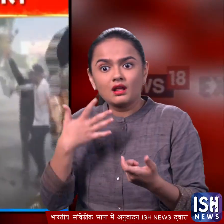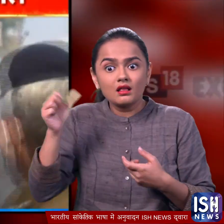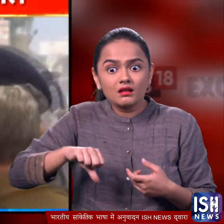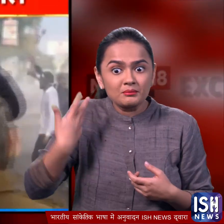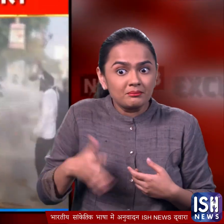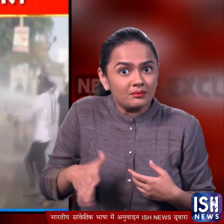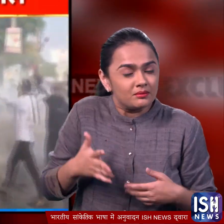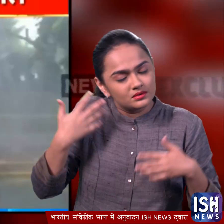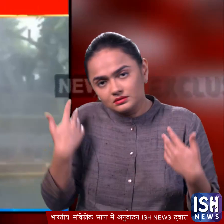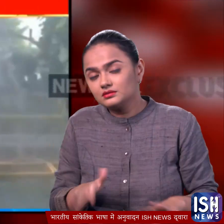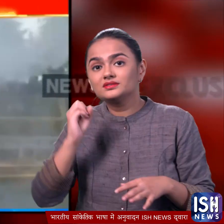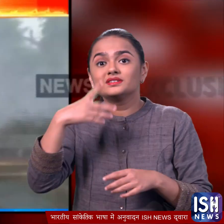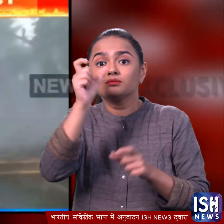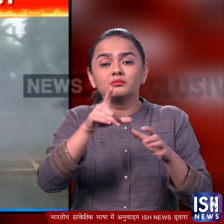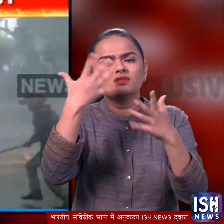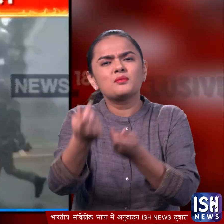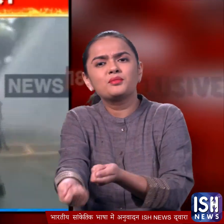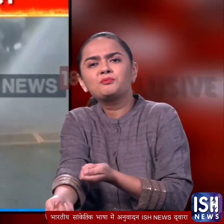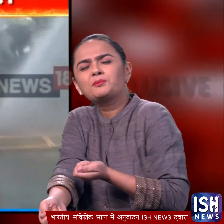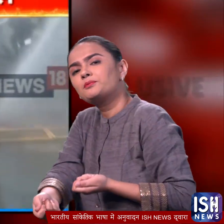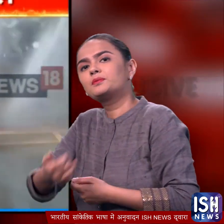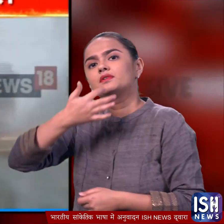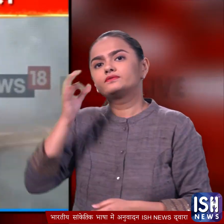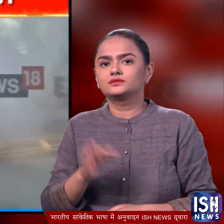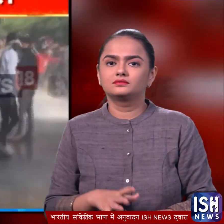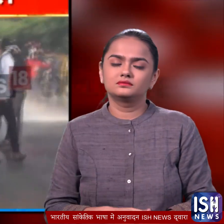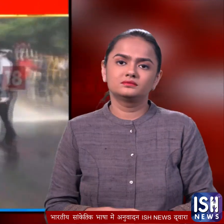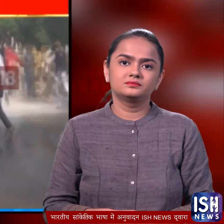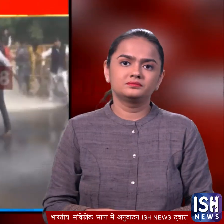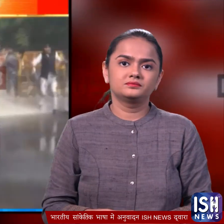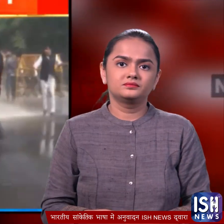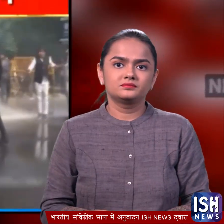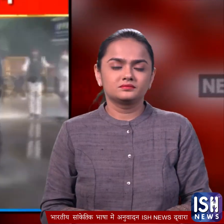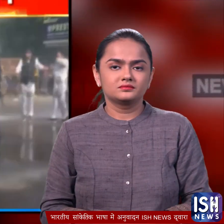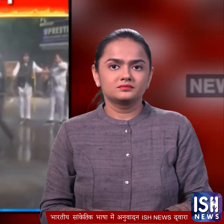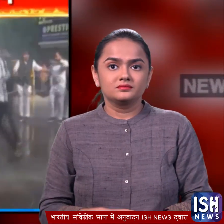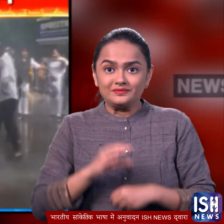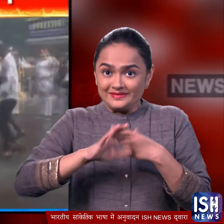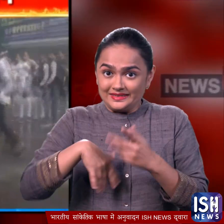इस्तेमाल किया और जब इससे भी बात नहीं बनी तो पुलिस वालों ने प्रदर्शनकारियों पर लाठीचार्ज कर दिया।